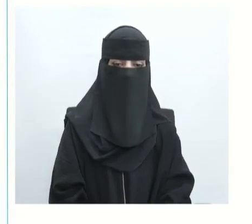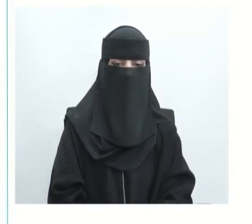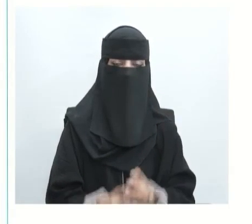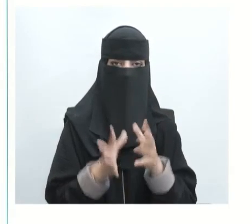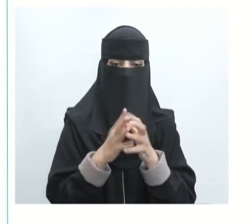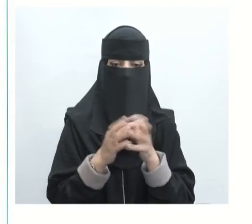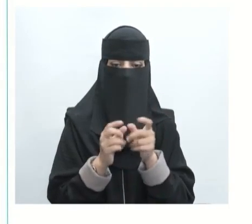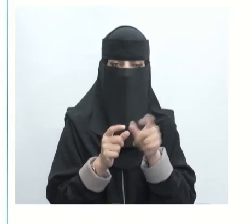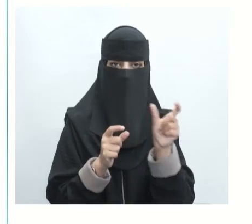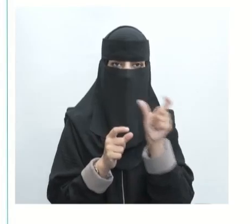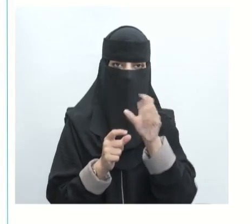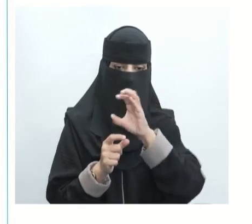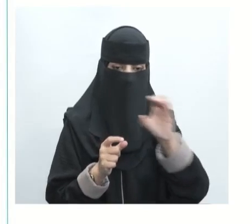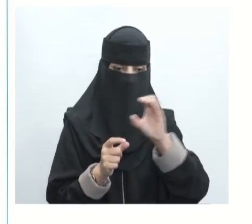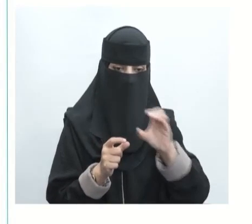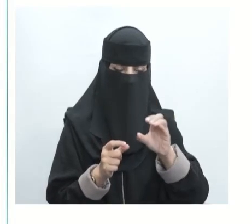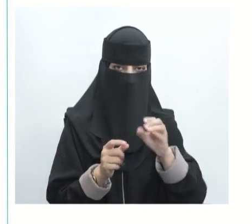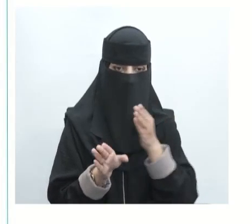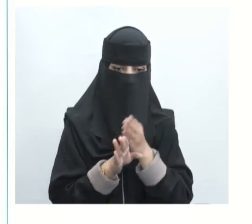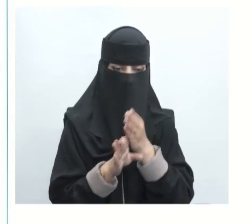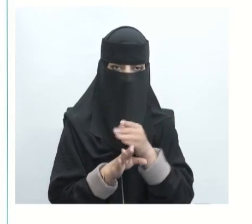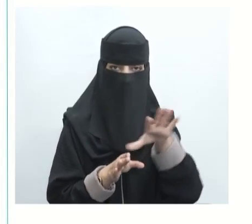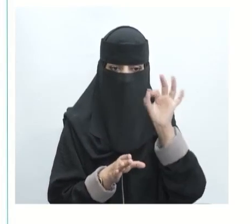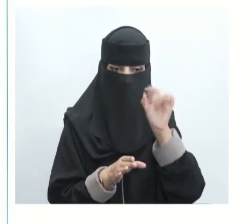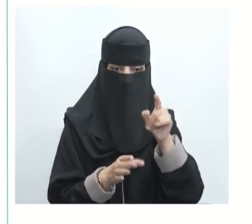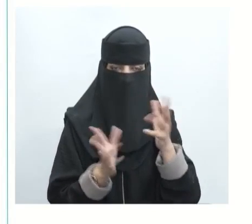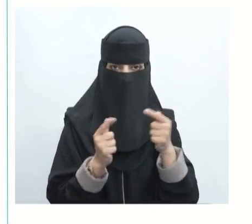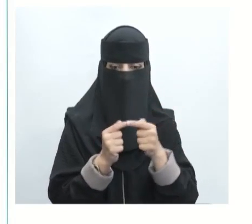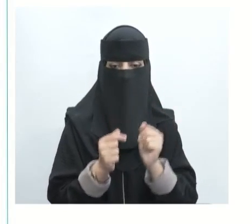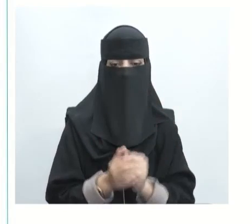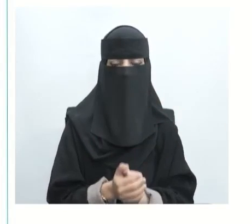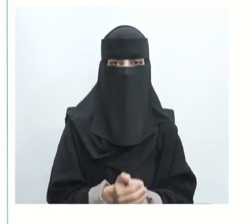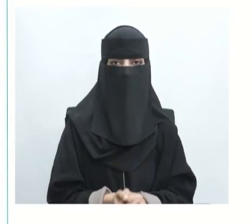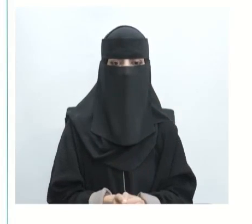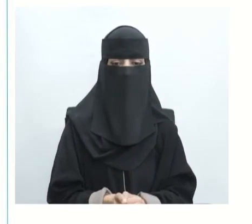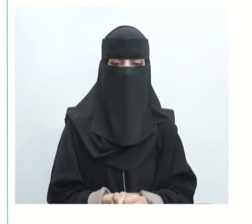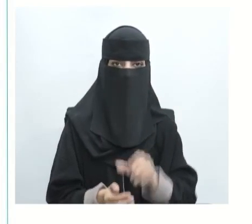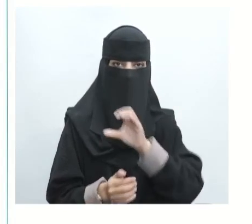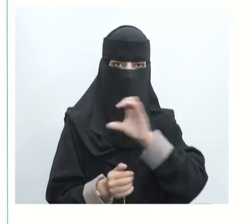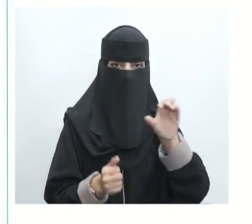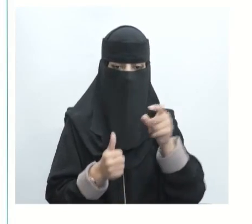أعبر عن معاني العبارات الآتية بأسلوب استثناء مناسب.